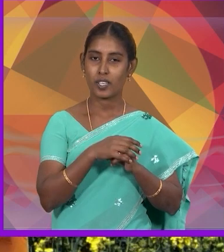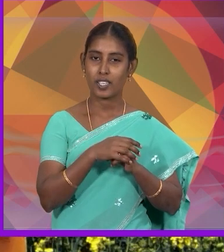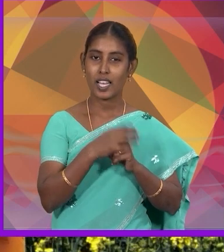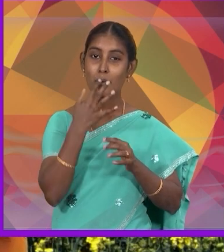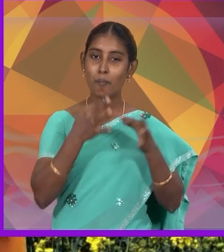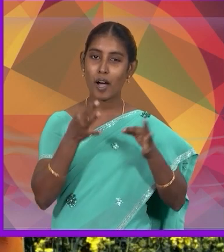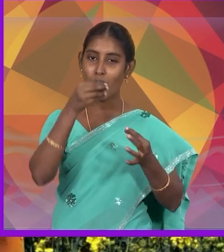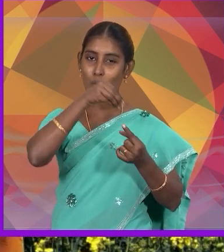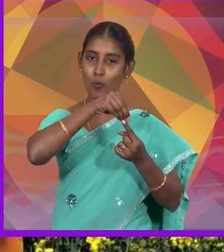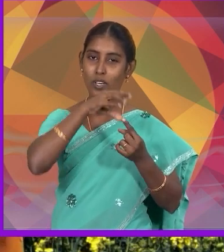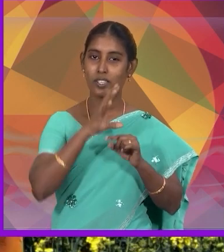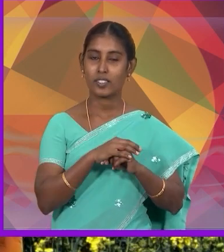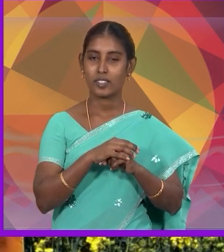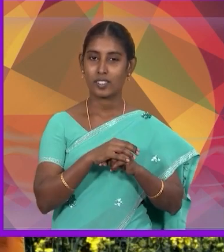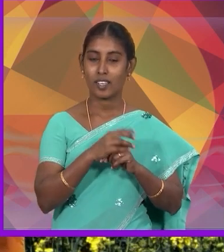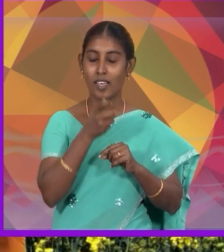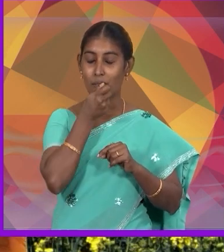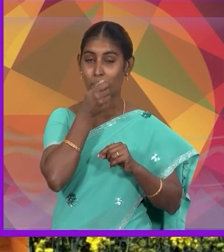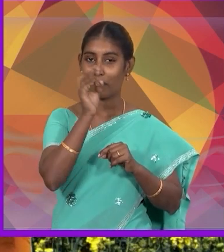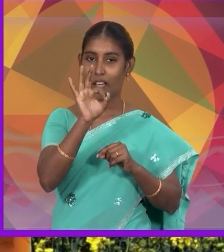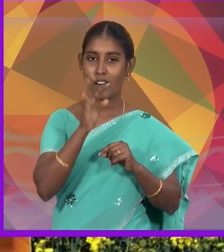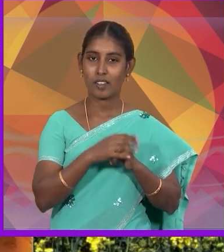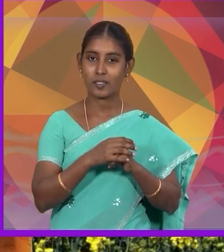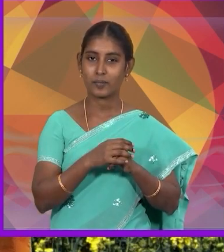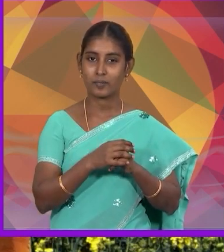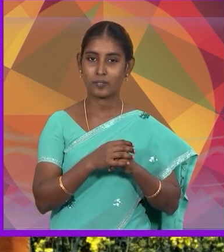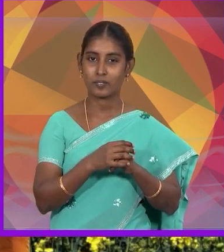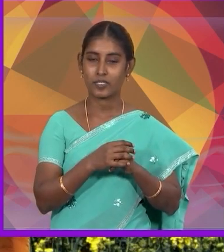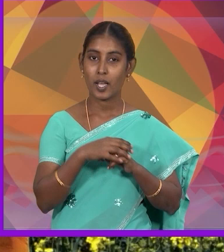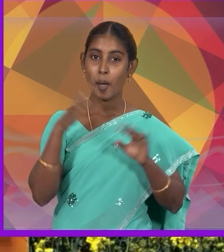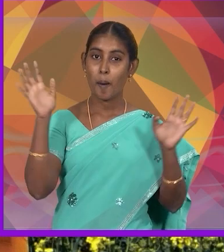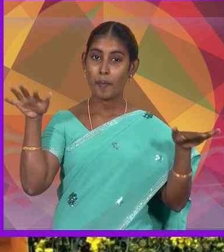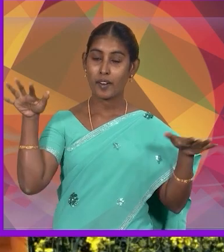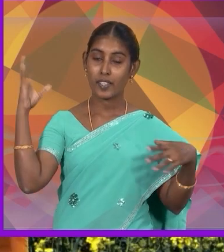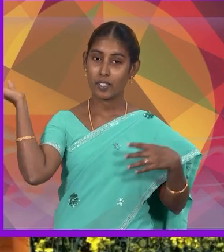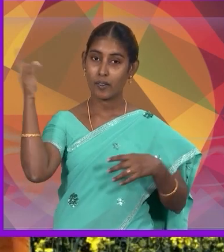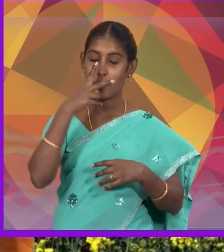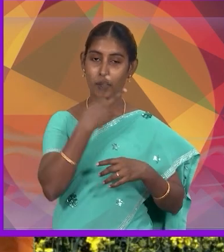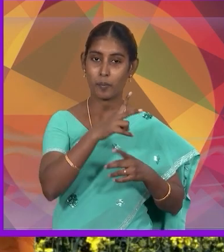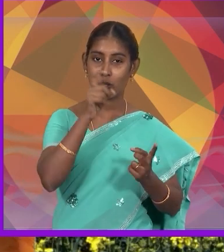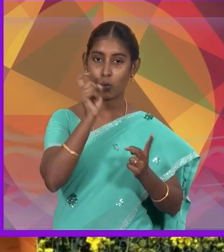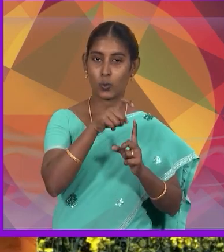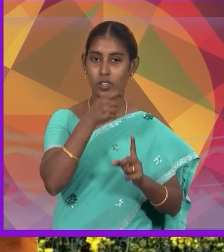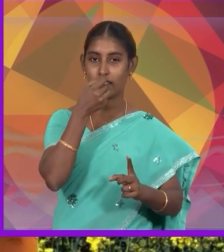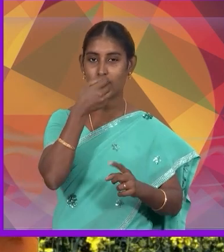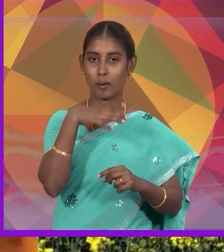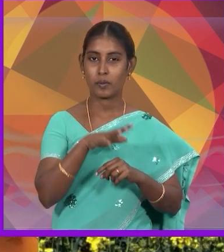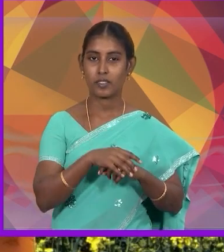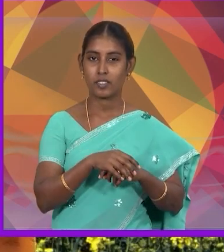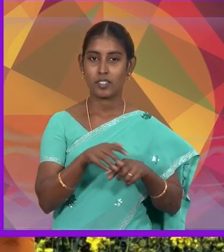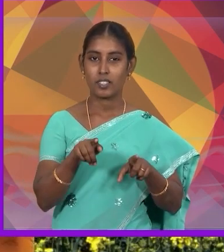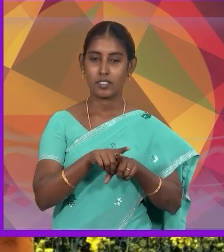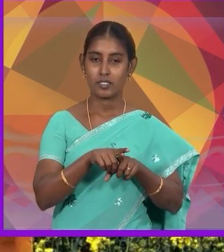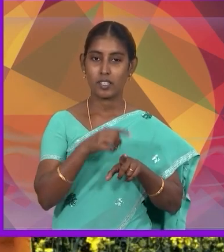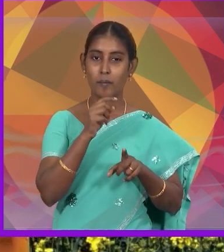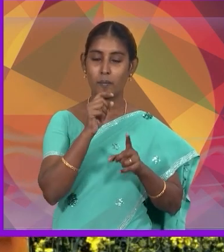வைக்குங்க, அந்த பால் வந்து இனிப்பாக இருக்கும். இந்த பறவைகள்லாம் கூட சில சமயம் அதை கொத்தி சாப்பிட்றோம். அந்த